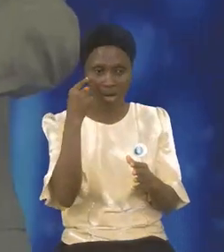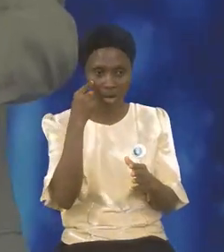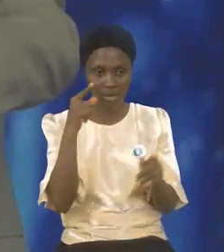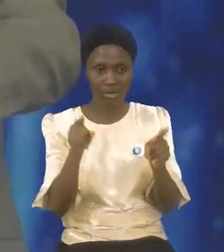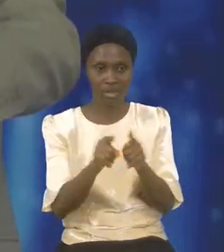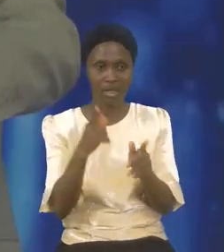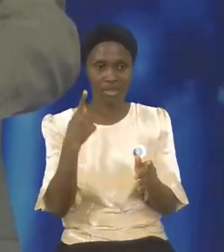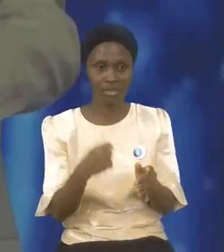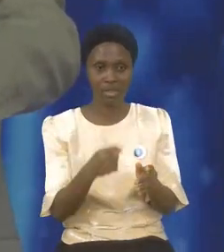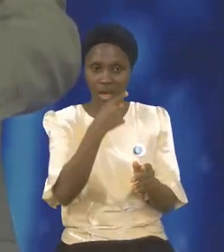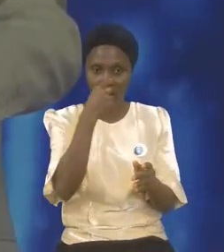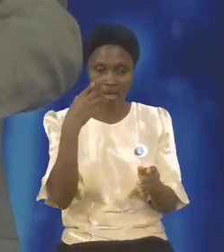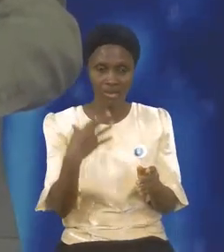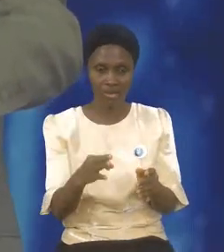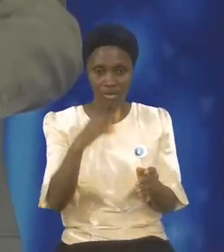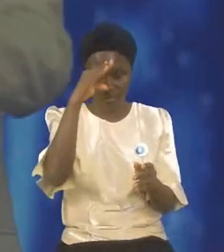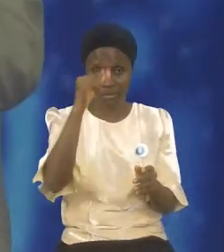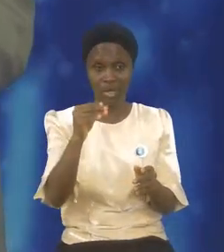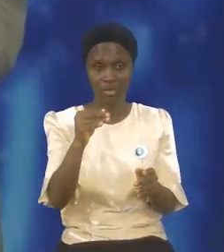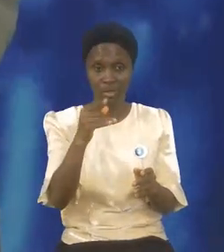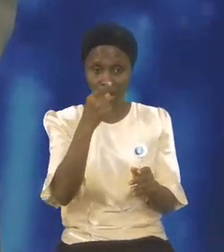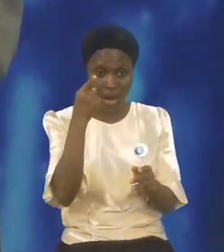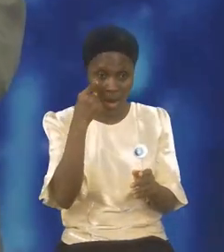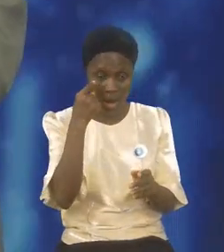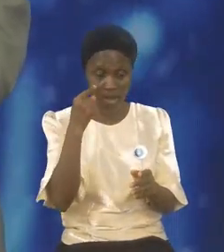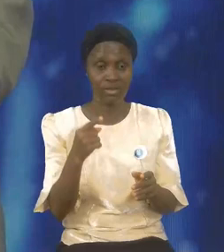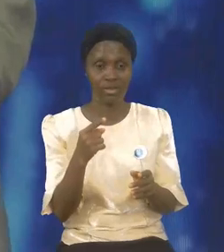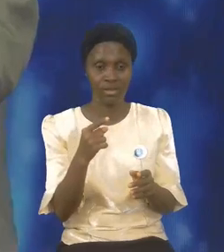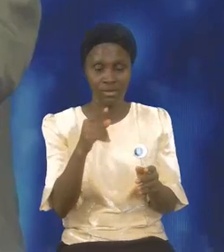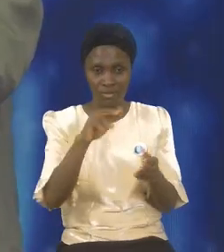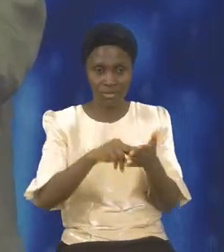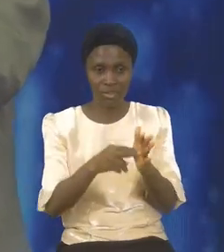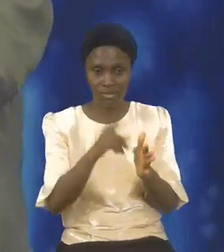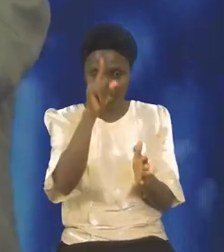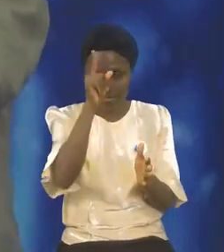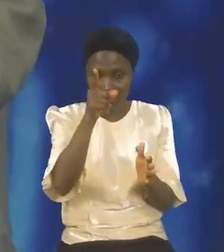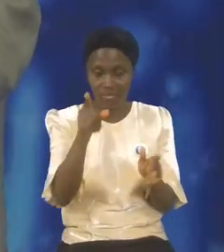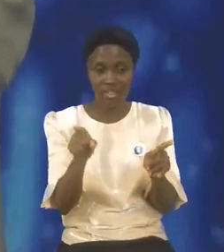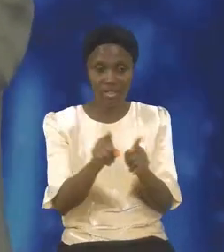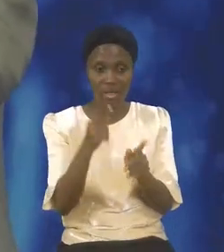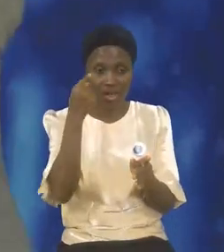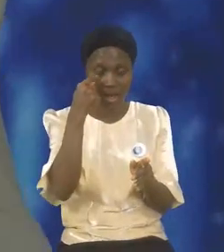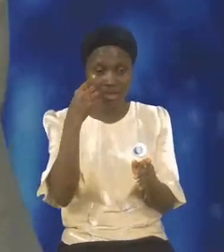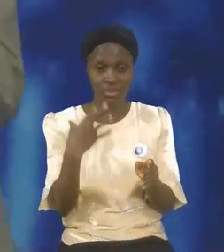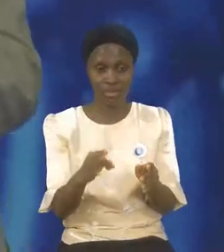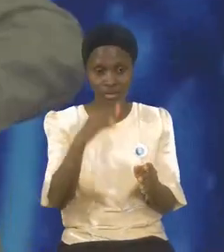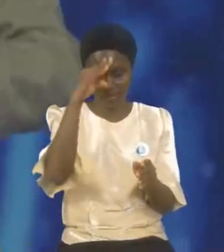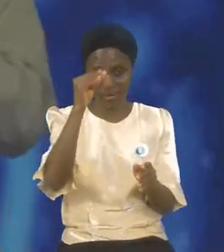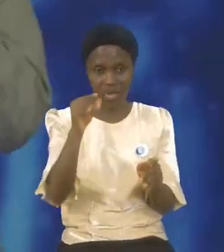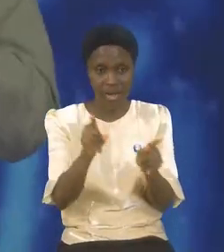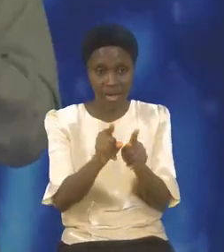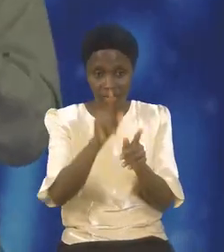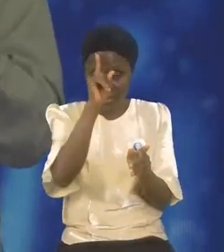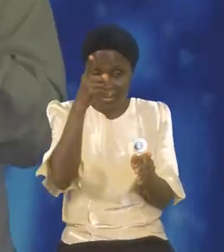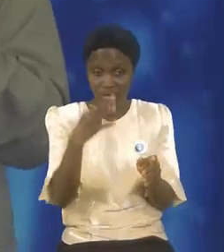Et voici, elle avait des yeux comme des yeux d'homme, les yeux, c'est-à-dire